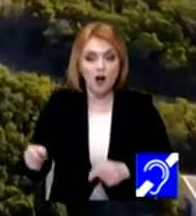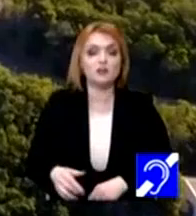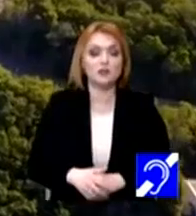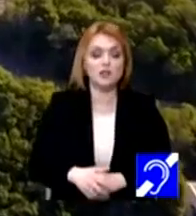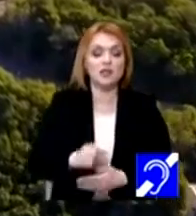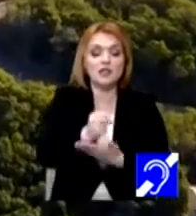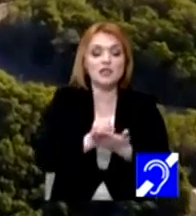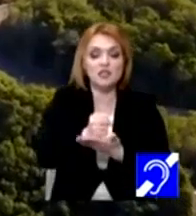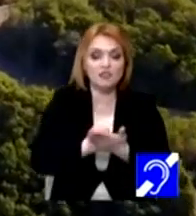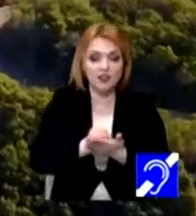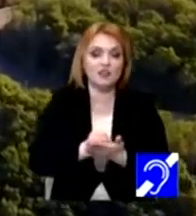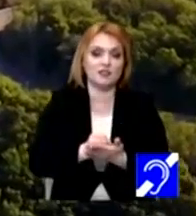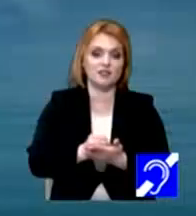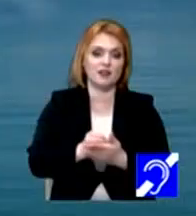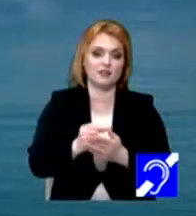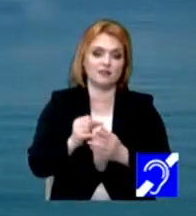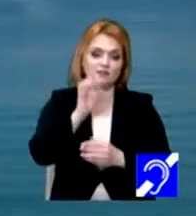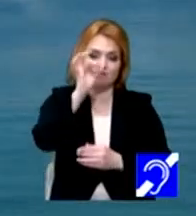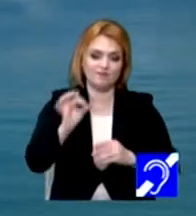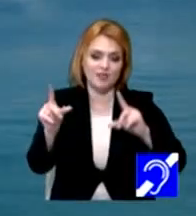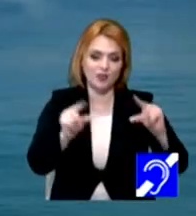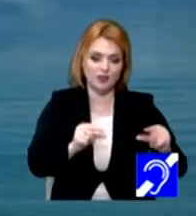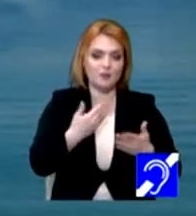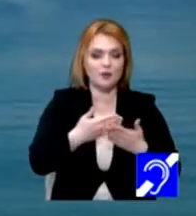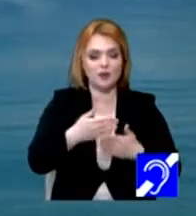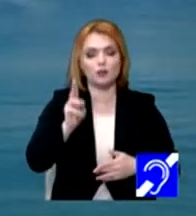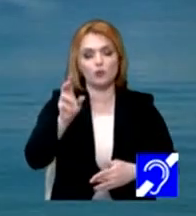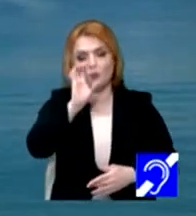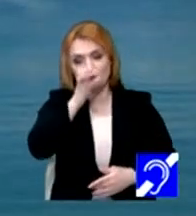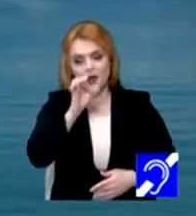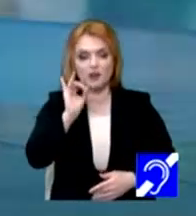pentru destinațiile de vacanță din Europa, precum Grecia sau Bulgaria.